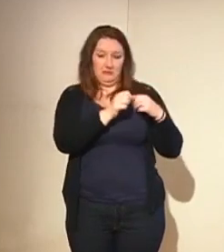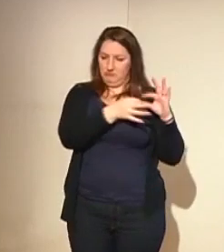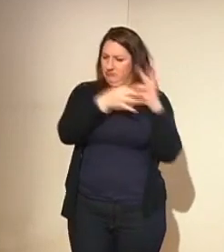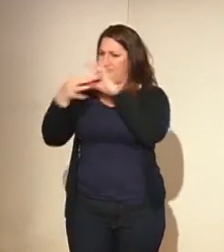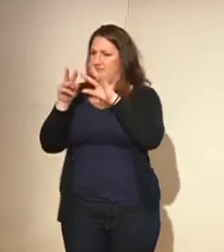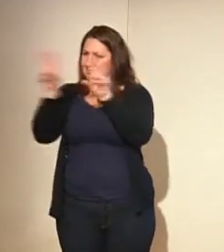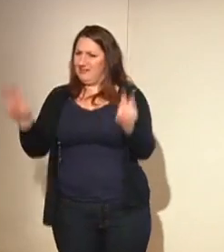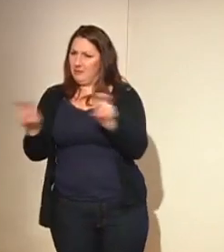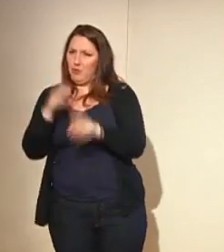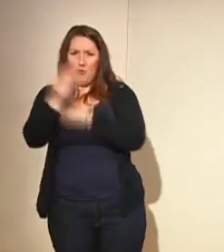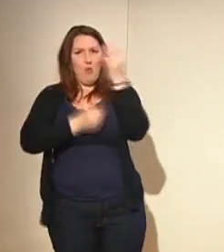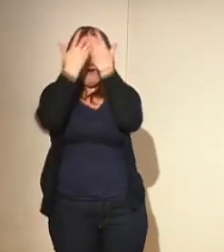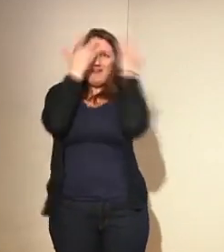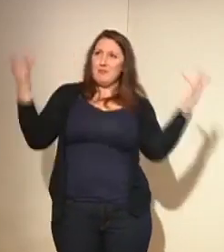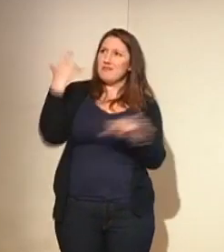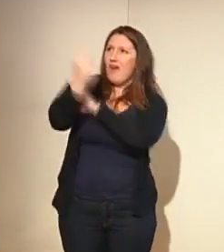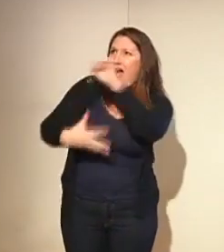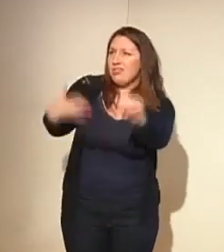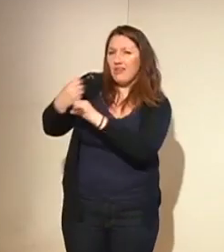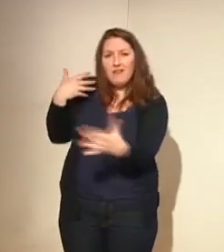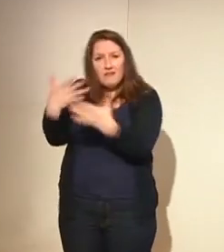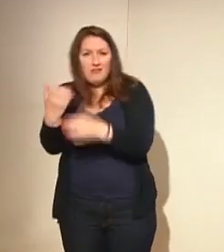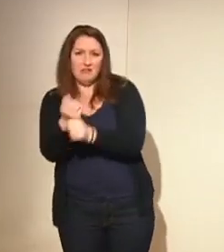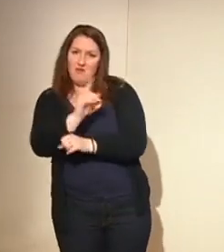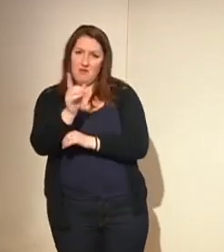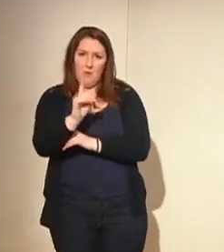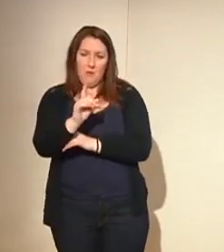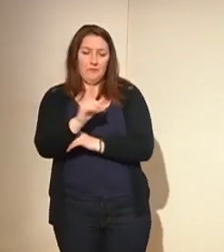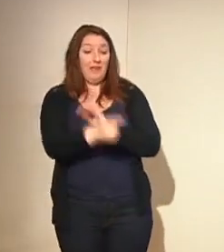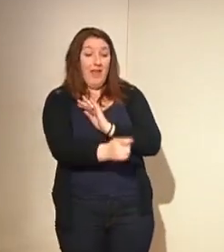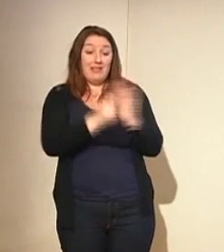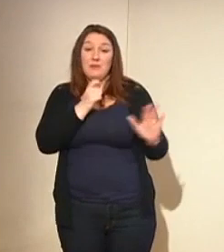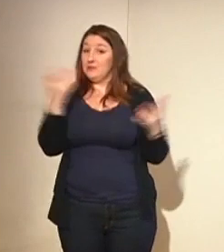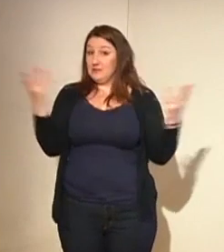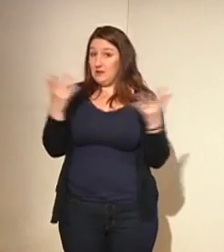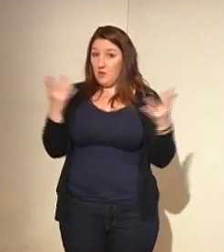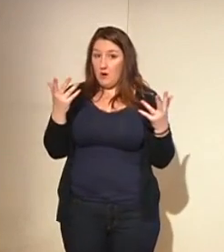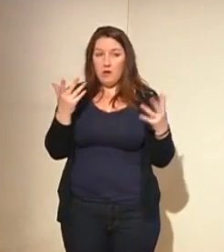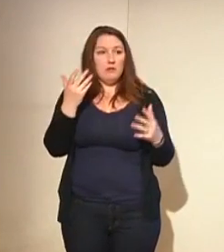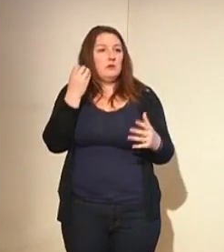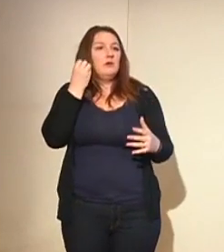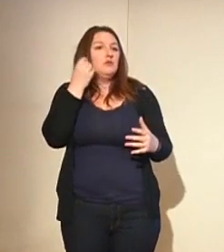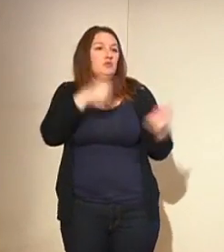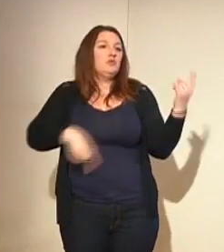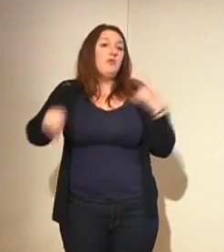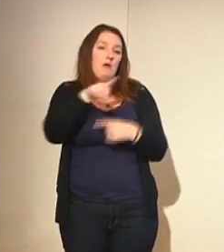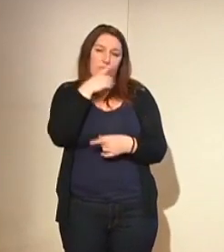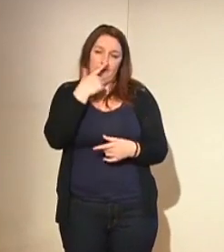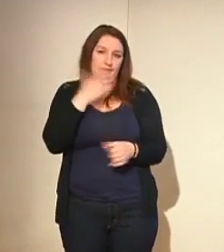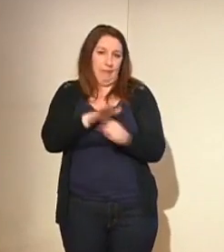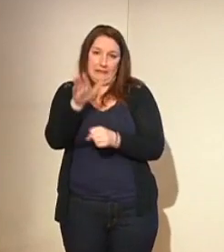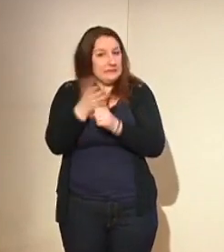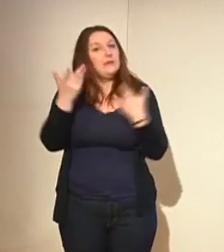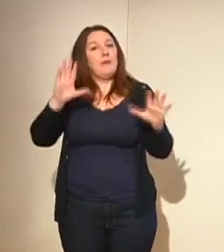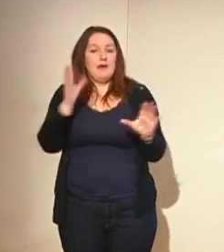l'expérience d'un élu ces indemnétiques compensent pour beaucoup d'entre nous d'ailleurs pas plus que partiellement